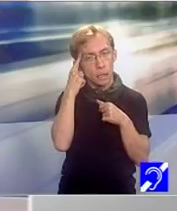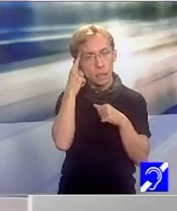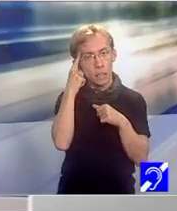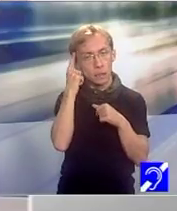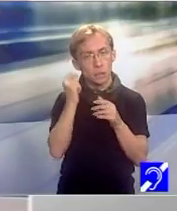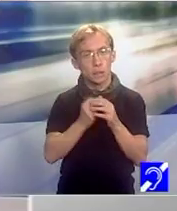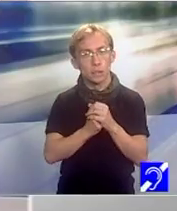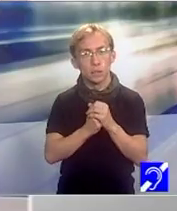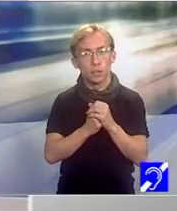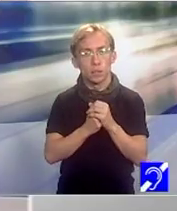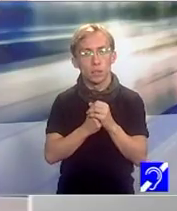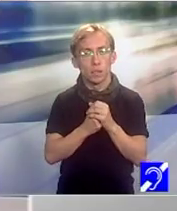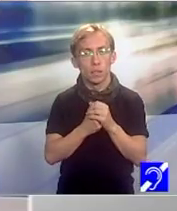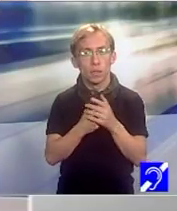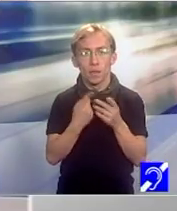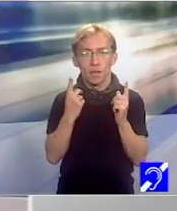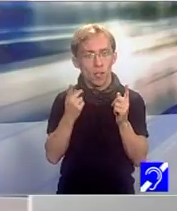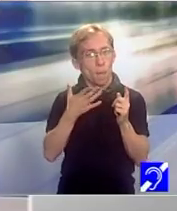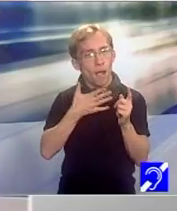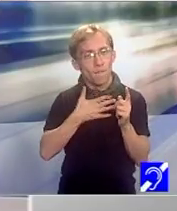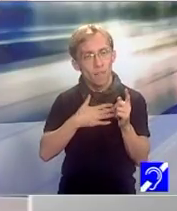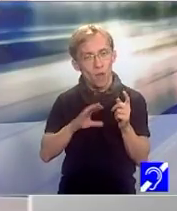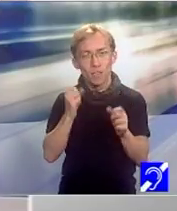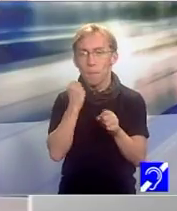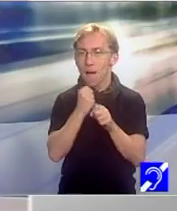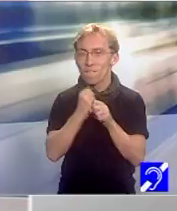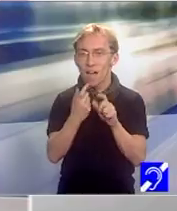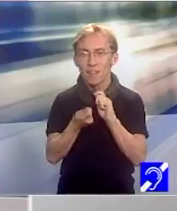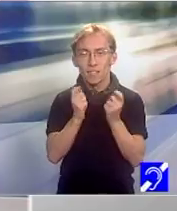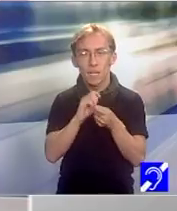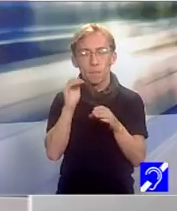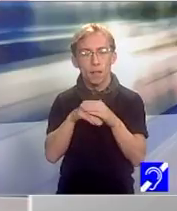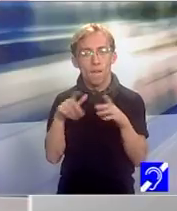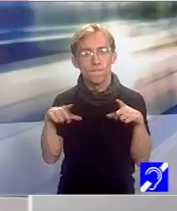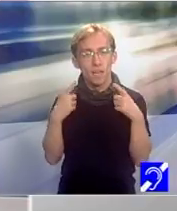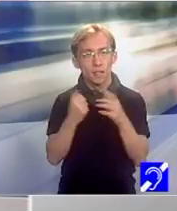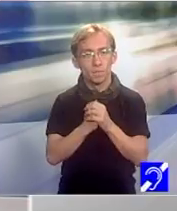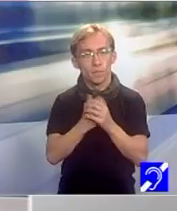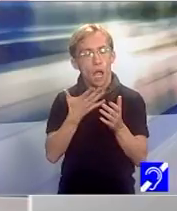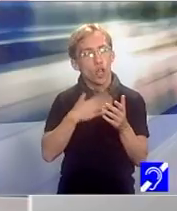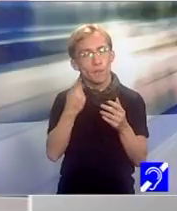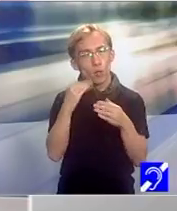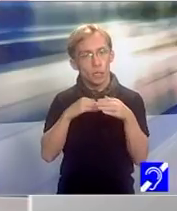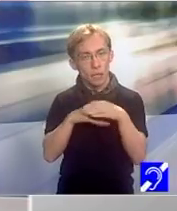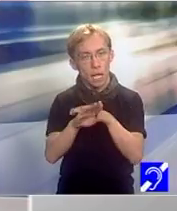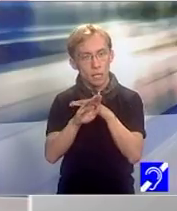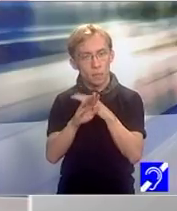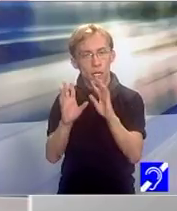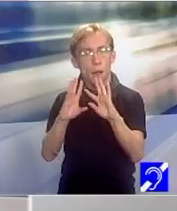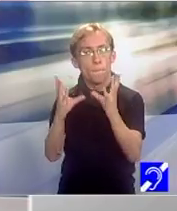mă gândesc că eu cred că mai vreau să fac niște schimbări în viață. Dar aș vrea să transmit ceva